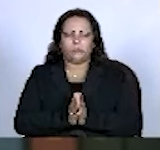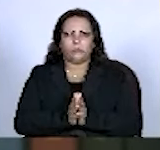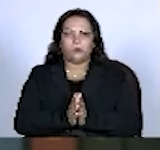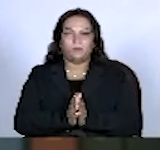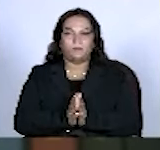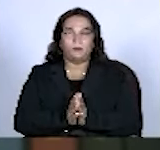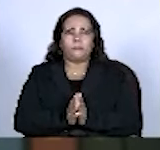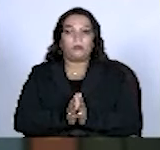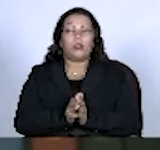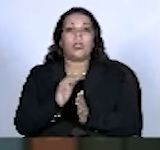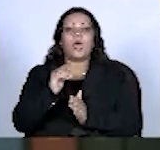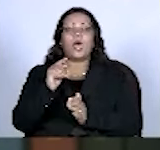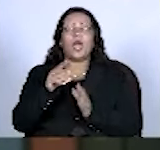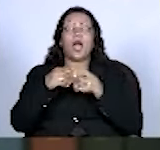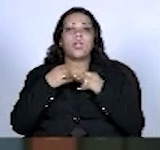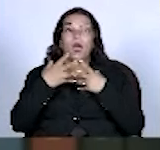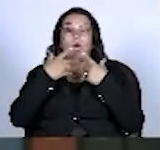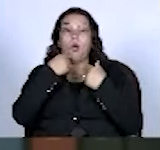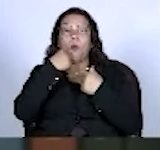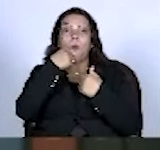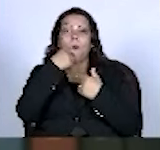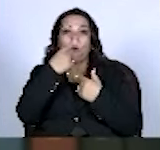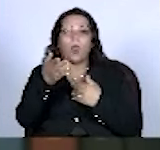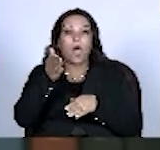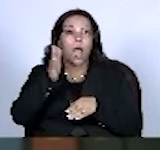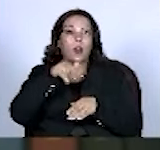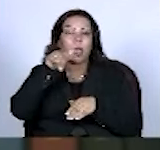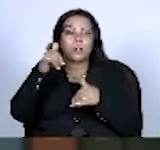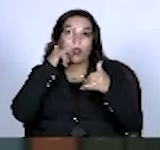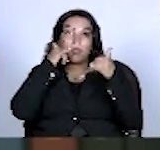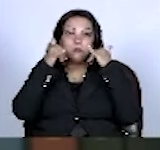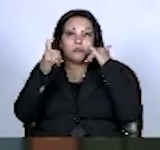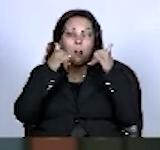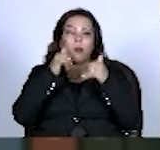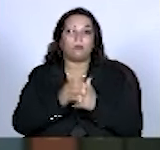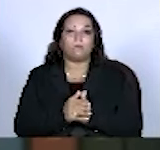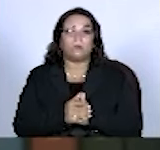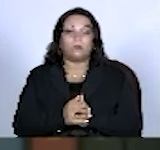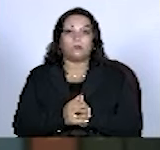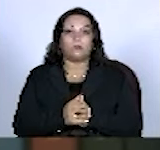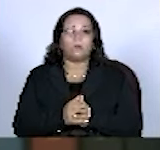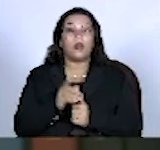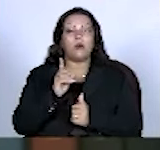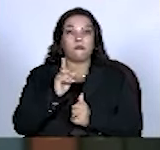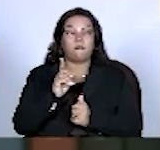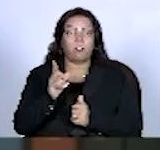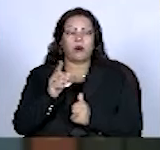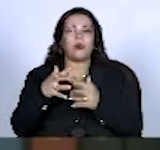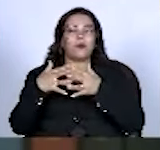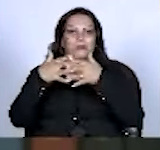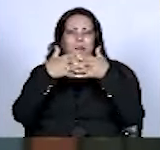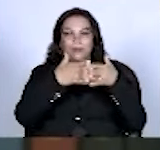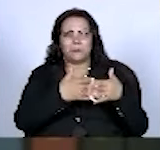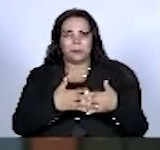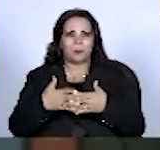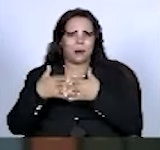لبنان ما افصح عنه من هذا الاتصال التليفوني ان الولايات